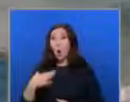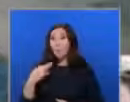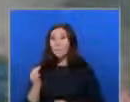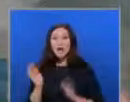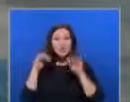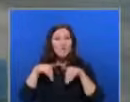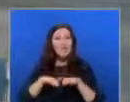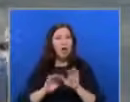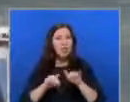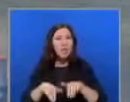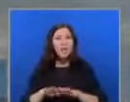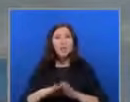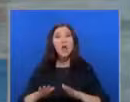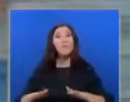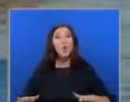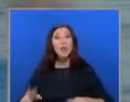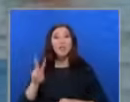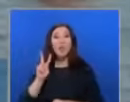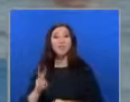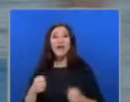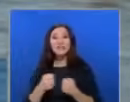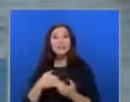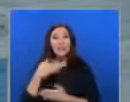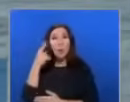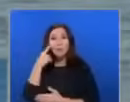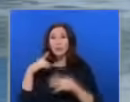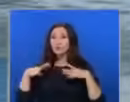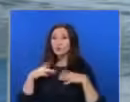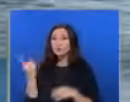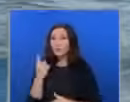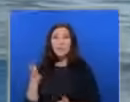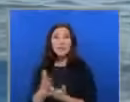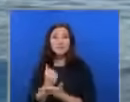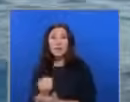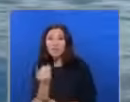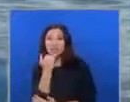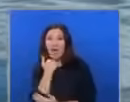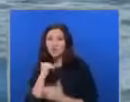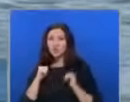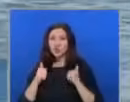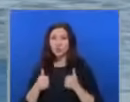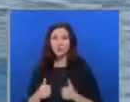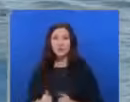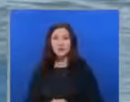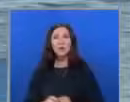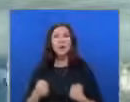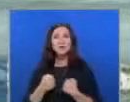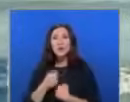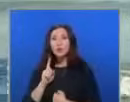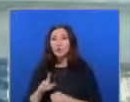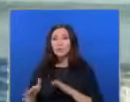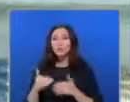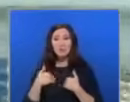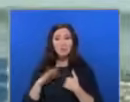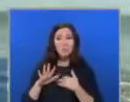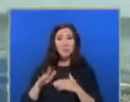Опасно вълнение на морето. Два инцидента след опити на летовници сами да спасят давещи се туристи. Инцидент, който може би